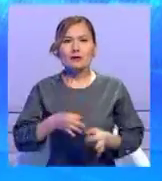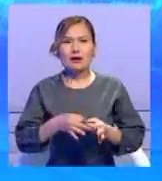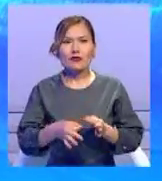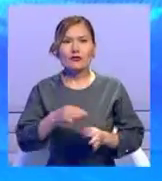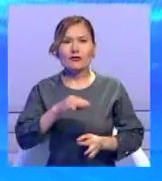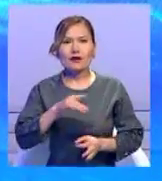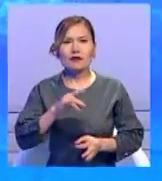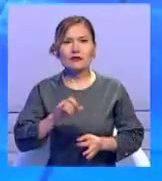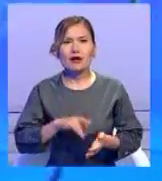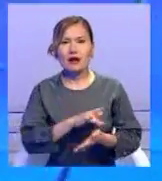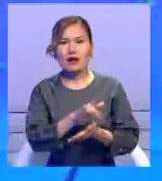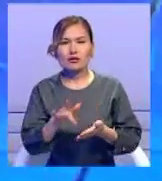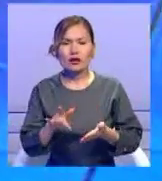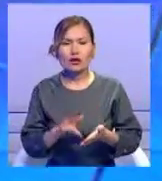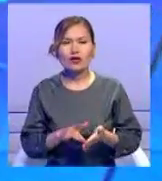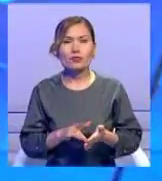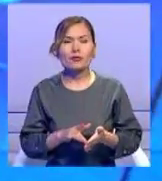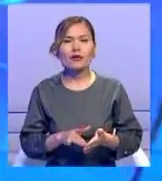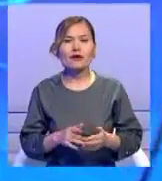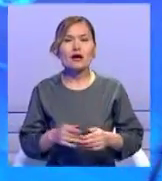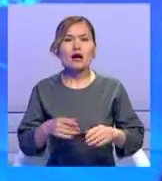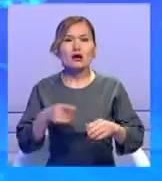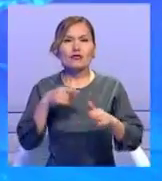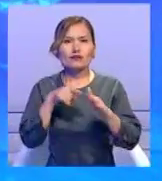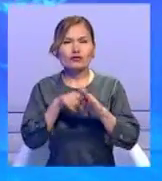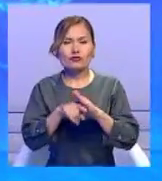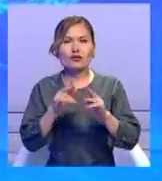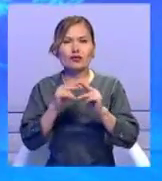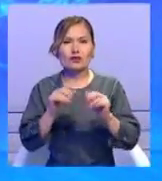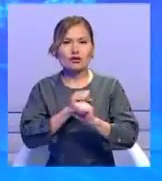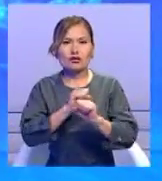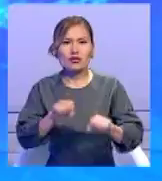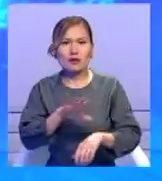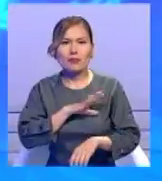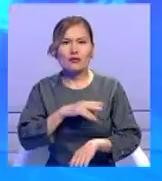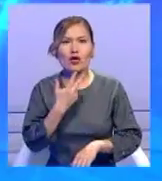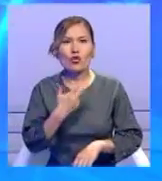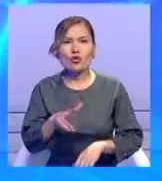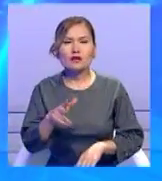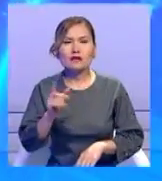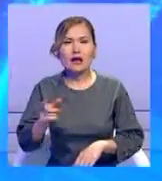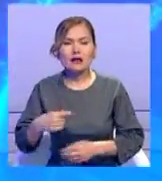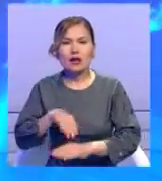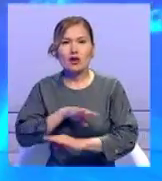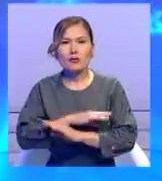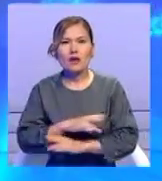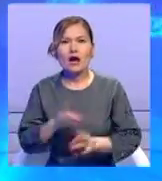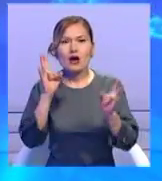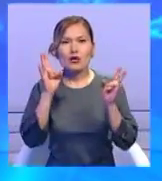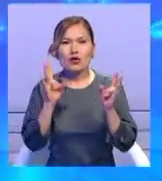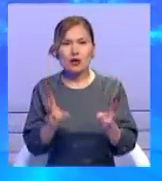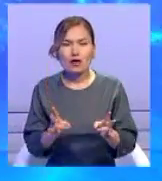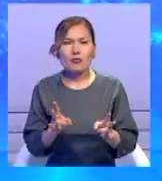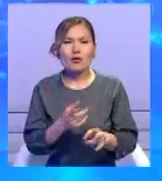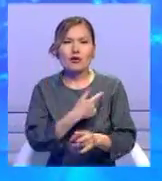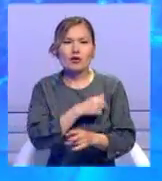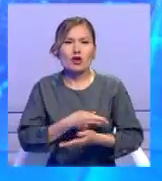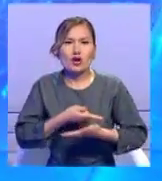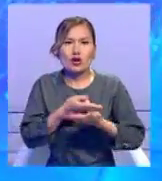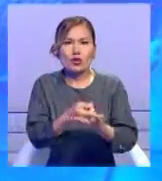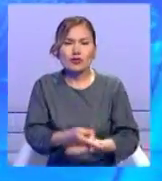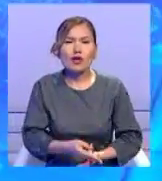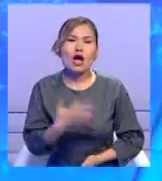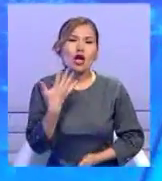Мысырдың Танта қаласындағы шіркеу ішінде жанкешті өзін-өзі жарып жіберді. Салдарынан 30 адам қаза тапқан, ал жарланғандар саны түрлі мәлімет